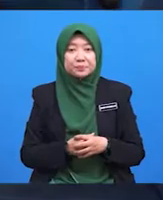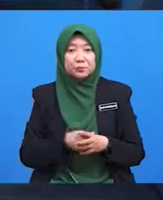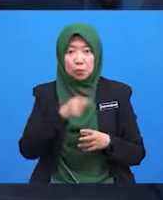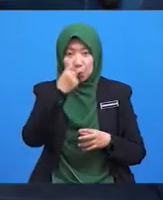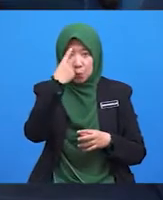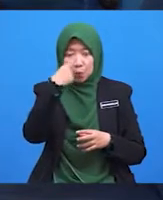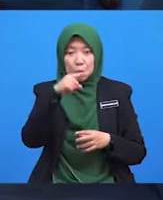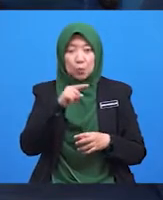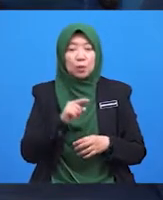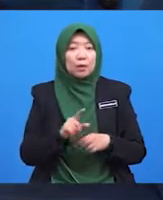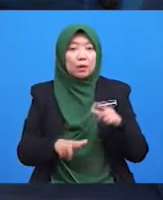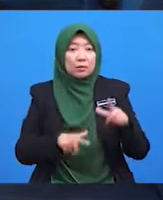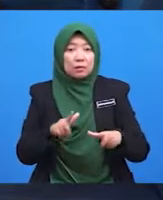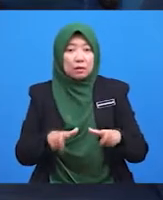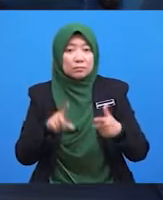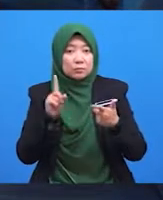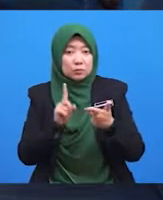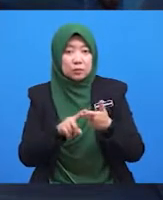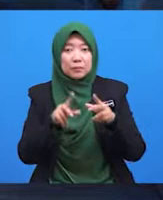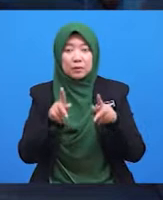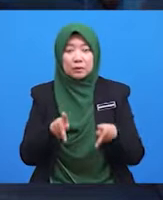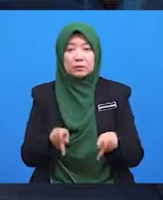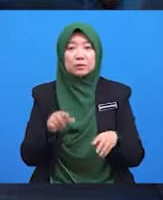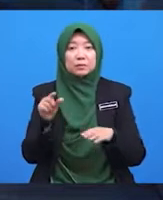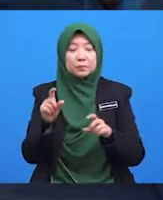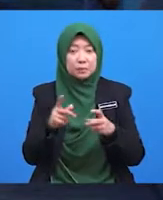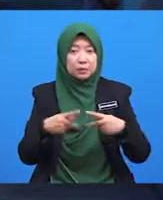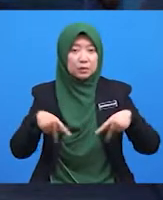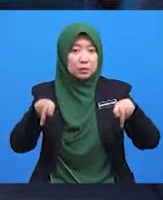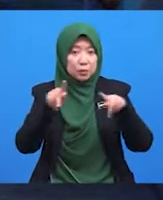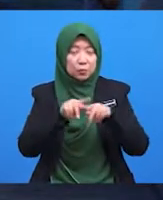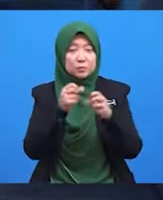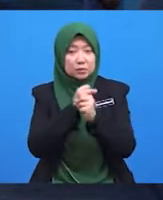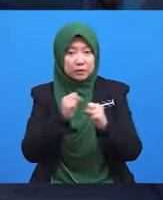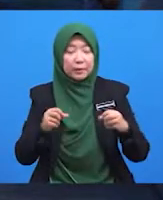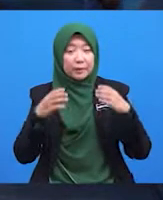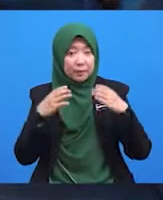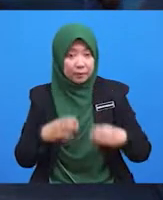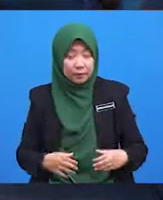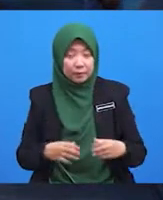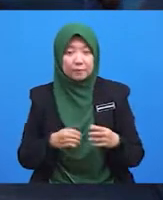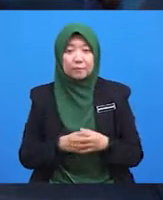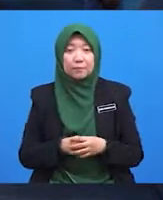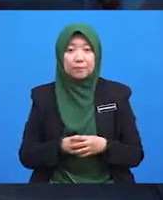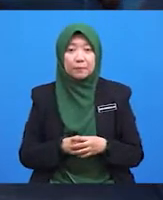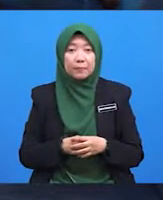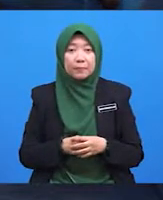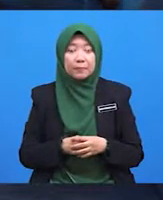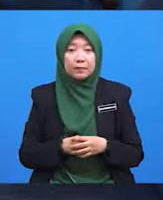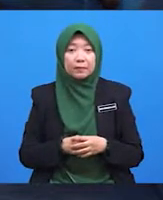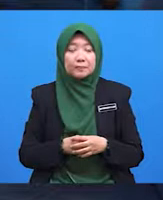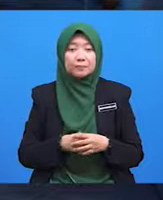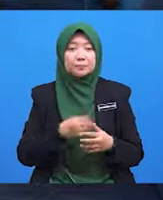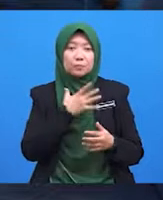Untuk langkah yang kedua, pelajar perlu sediakan pelanggan, iaitu tanggalkan